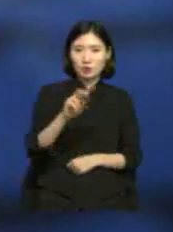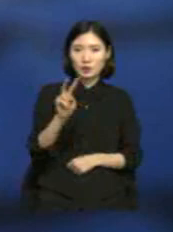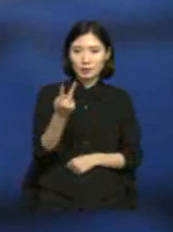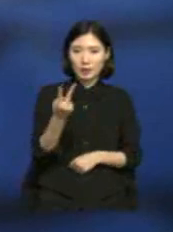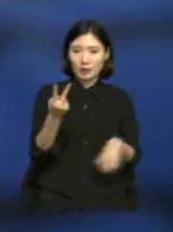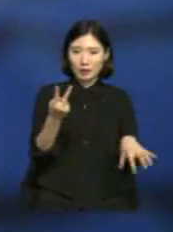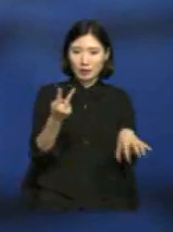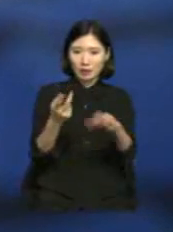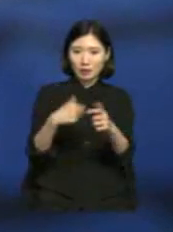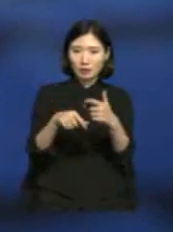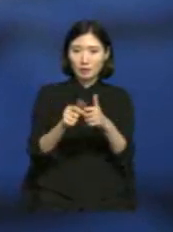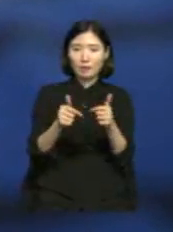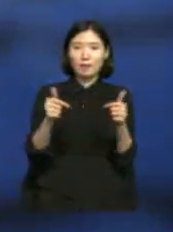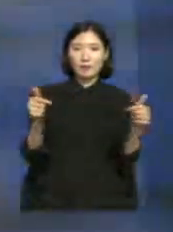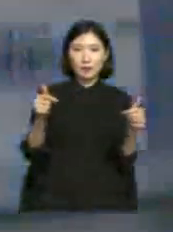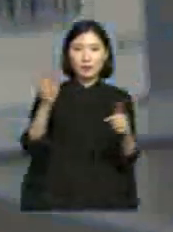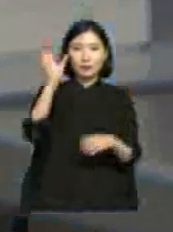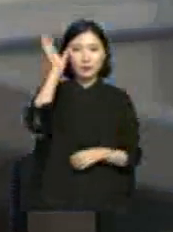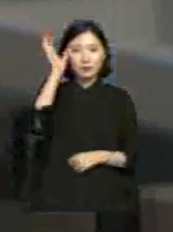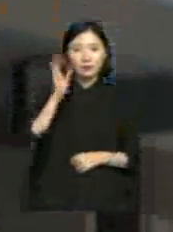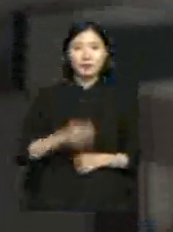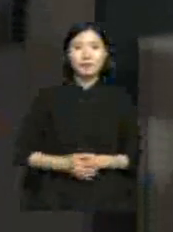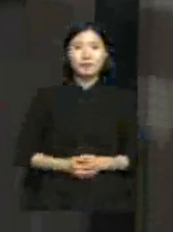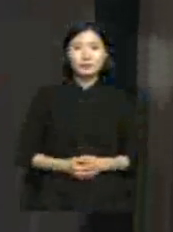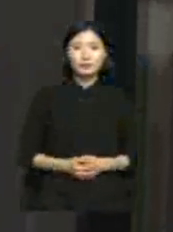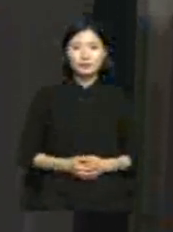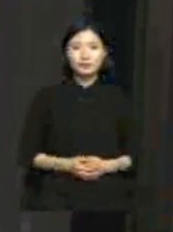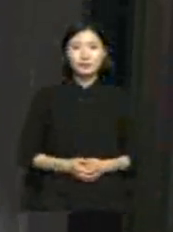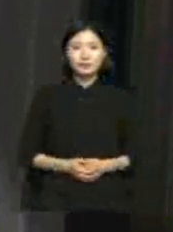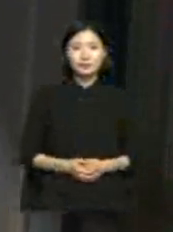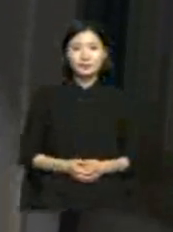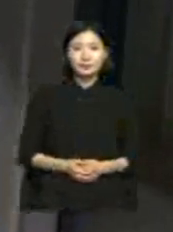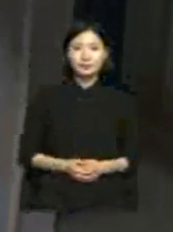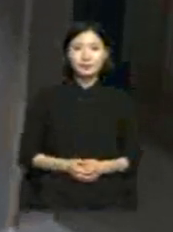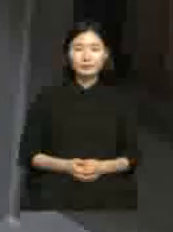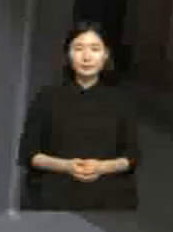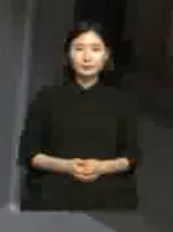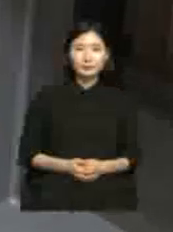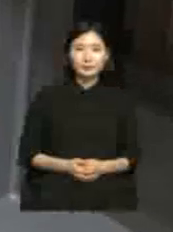것으로 기대되고 있습니다. 딜라이브 서울경기 케이블TV 이혜진입니다.